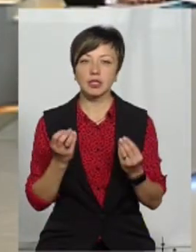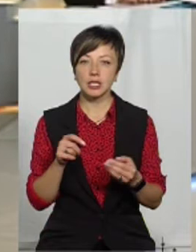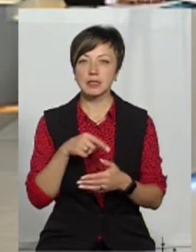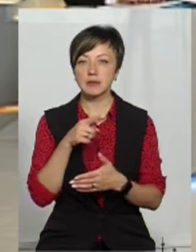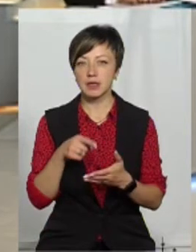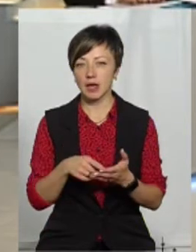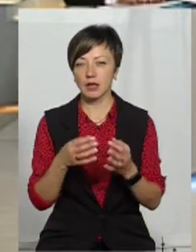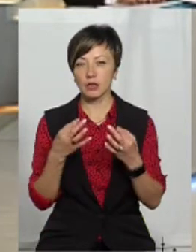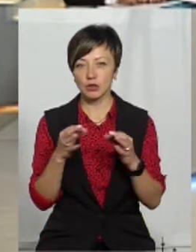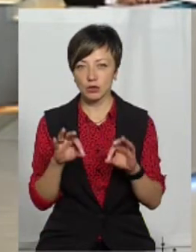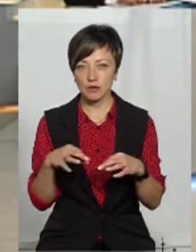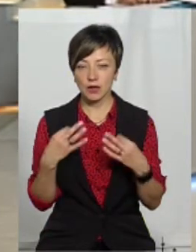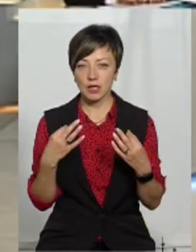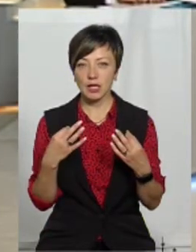так?